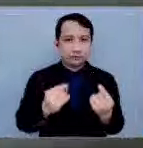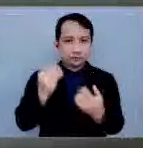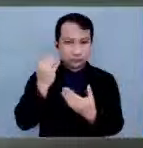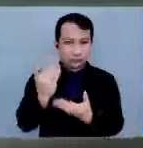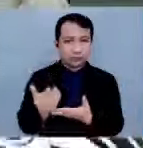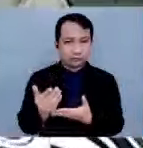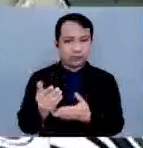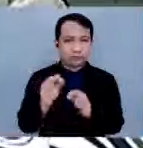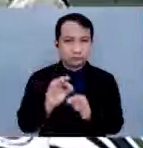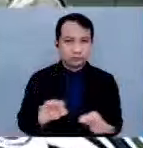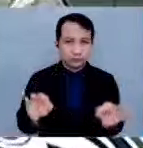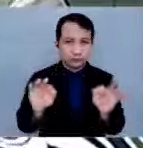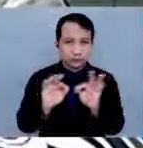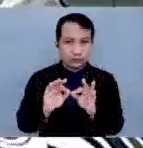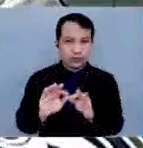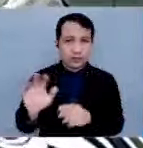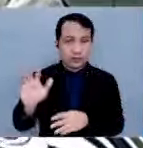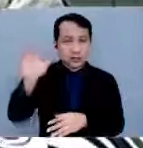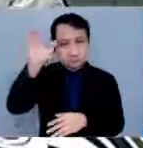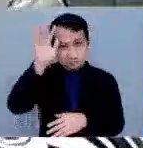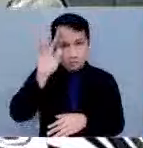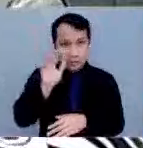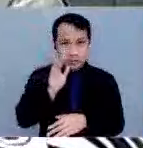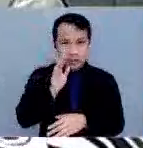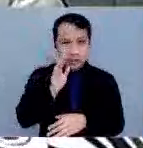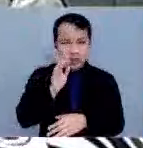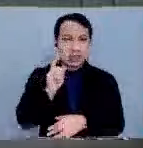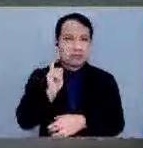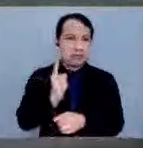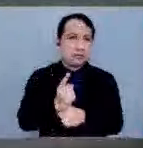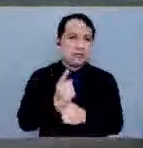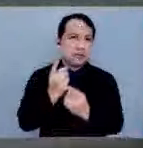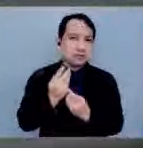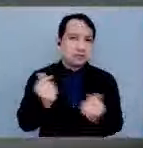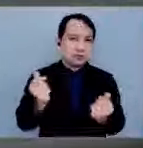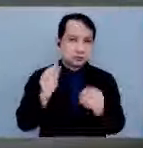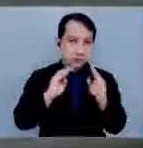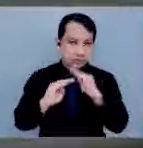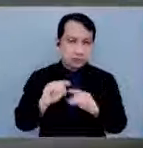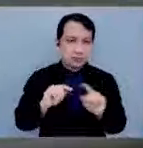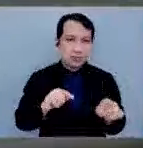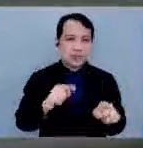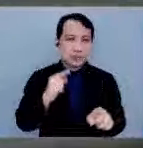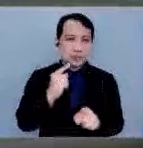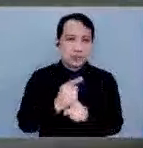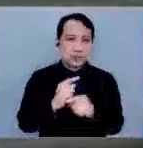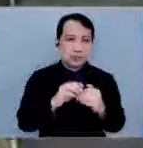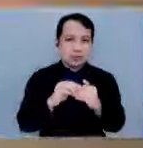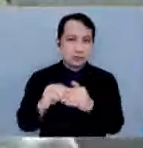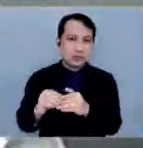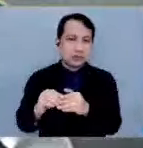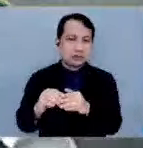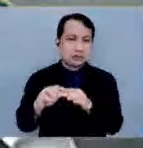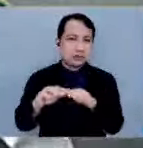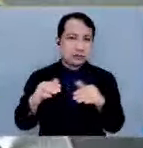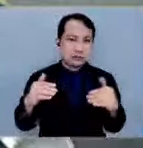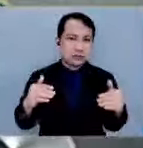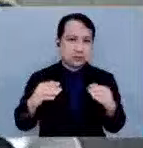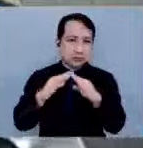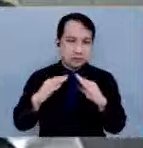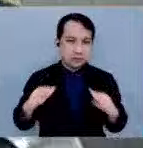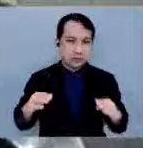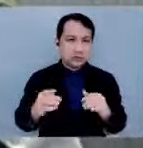mahalaga raw ang papel ng mga magulang. Pinaka-epektibo pa rin daw kasing solusyon sa problema ang tamang gabay sa bahay. You should be the first